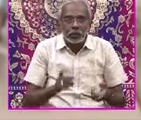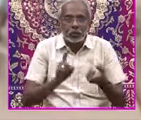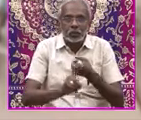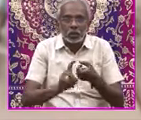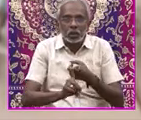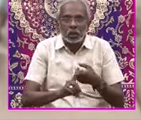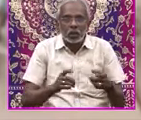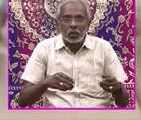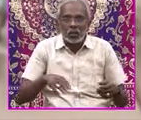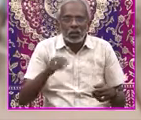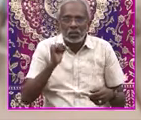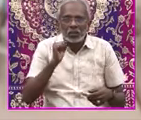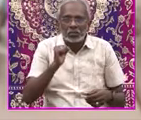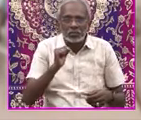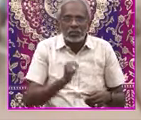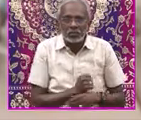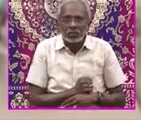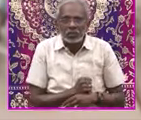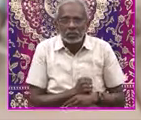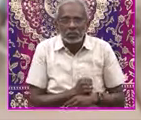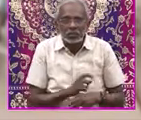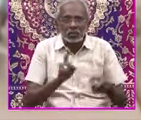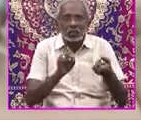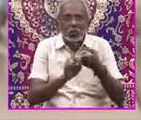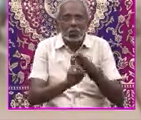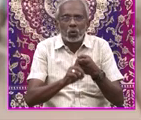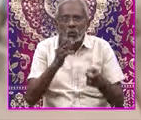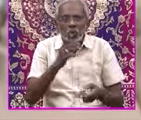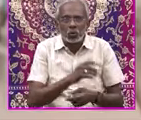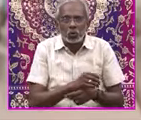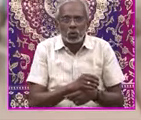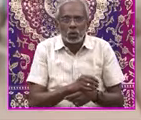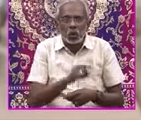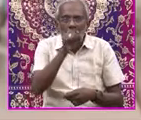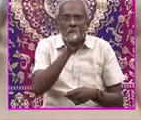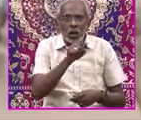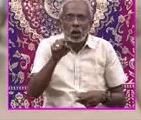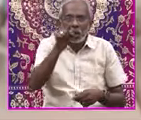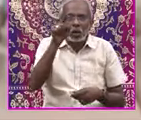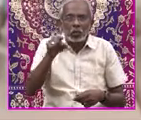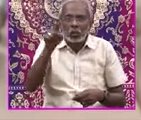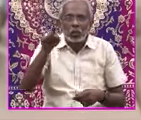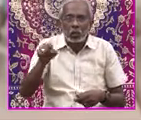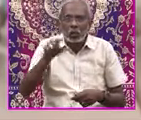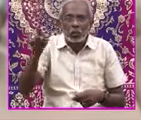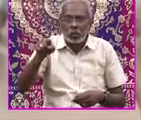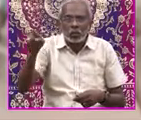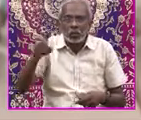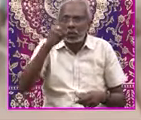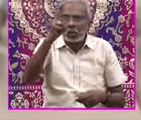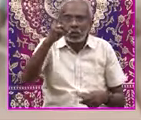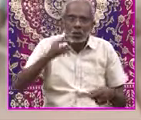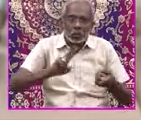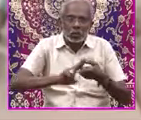குறிப்பிட்டப்படுது. எதற்காக இந்த போர் வந்து நடத்தப்பட்டது? பரணி. பரணி பாடலானது இரண்டு மன்னர்களுக்கிடையே நடந்த